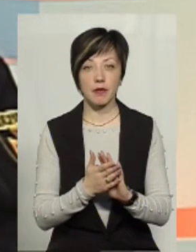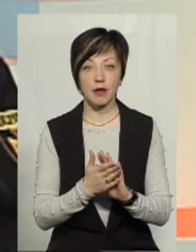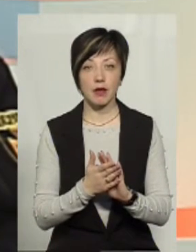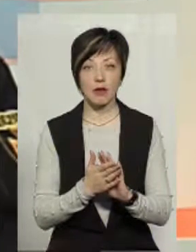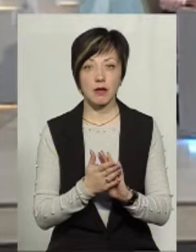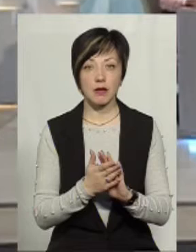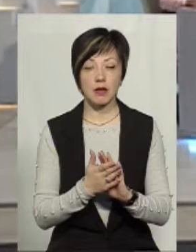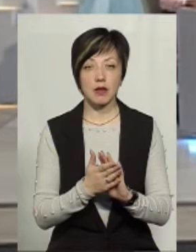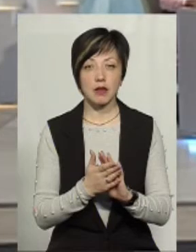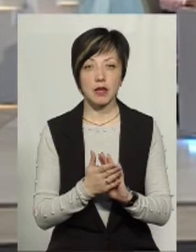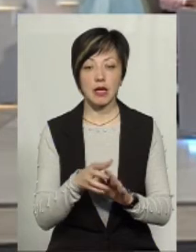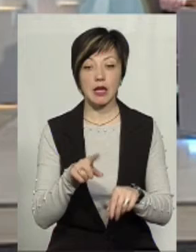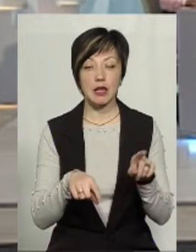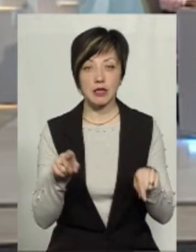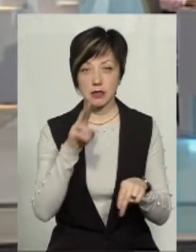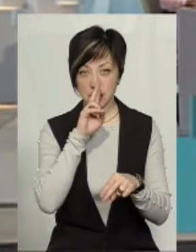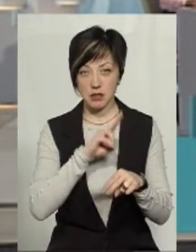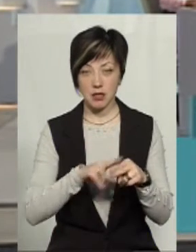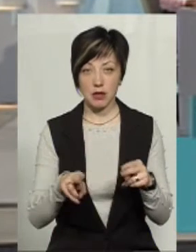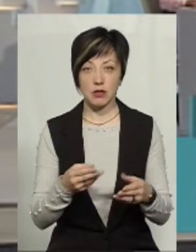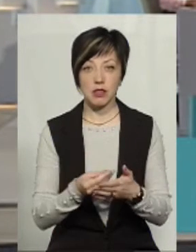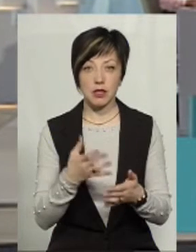біоконкуренції. Рідкісні зникаючі і